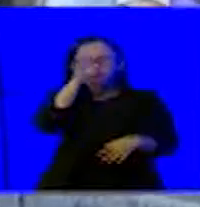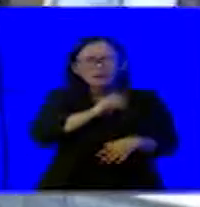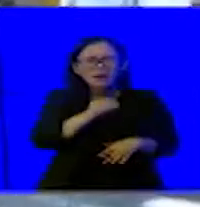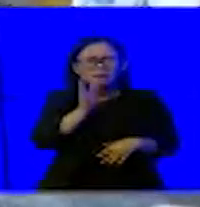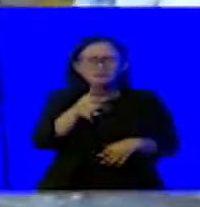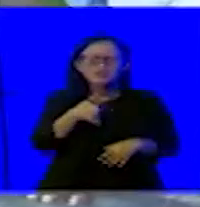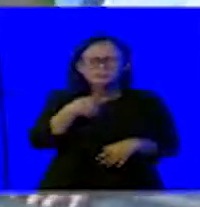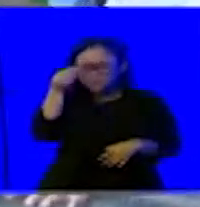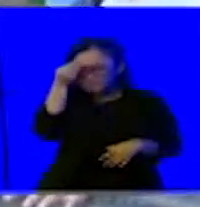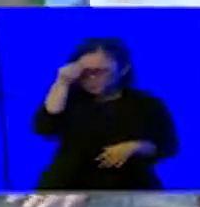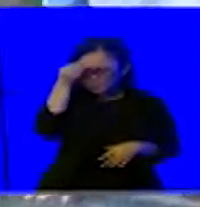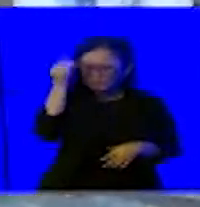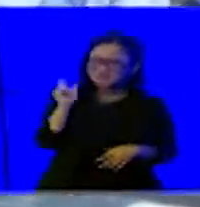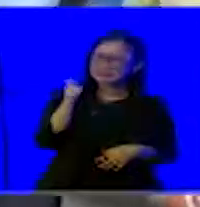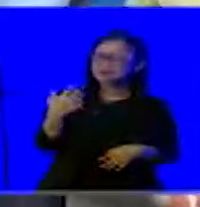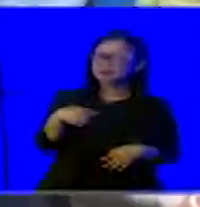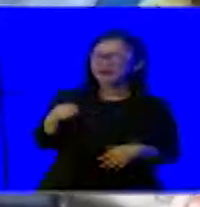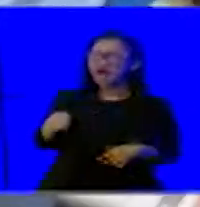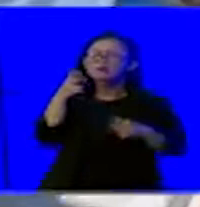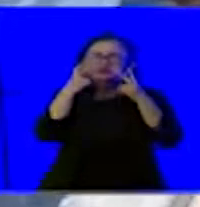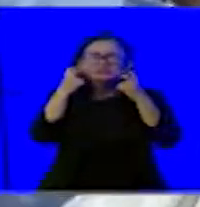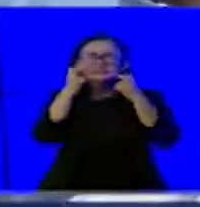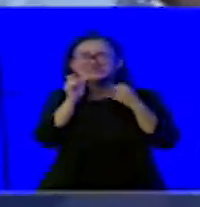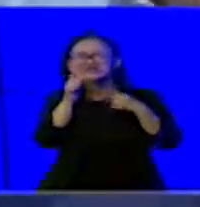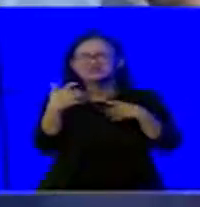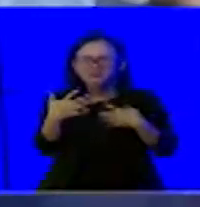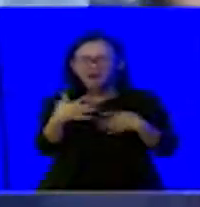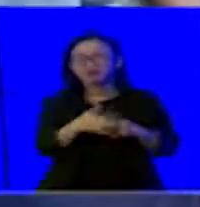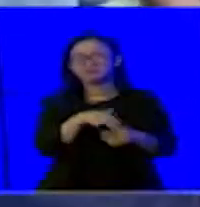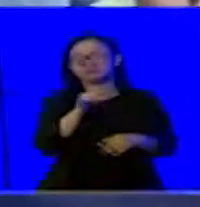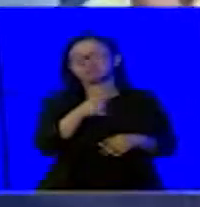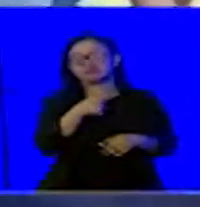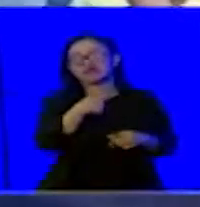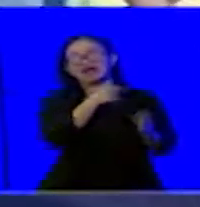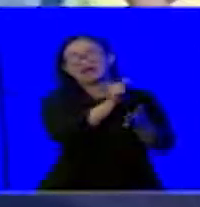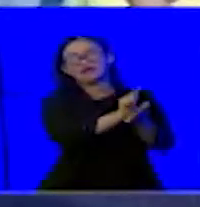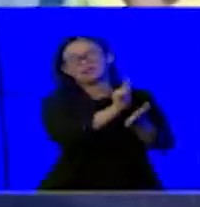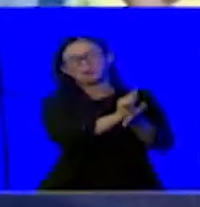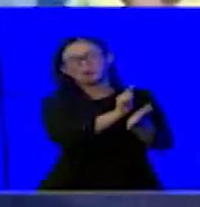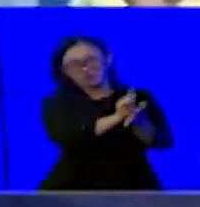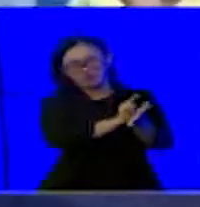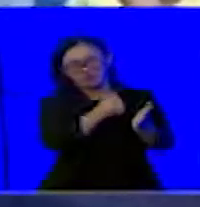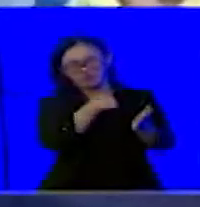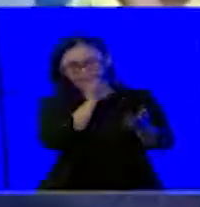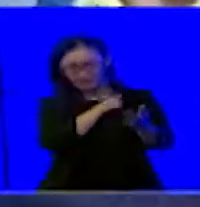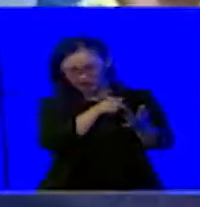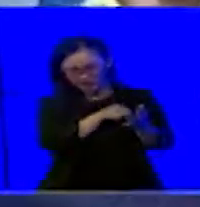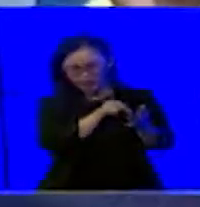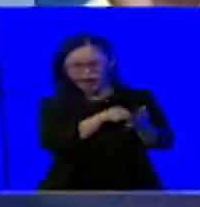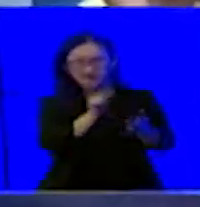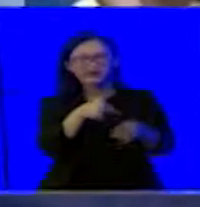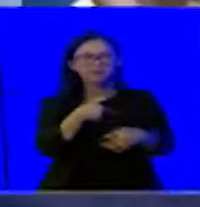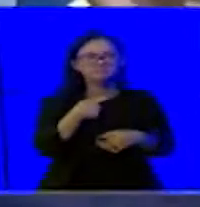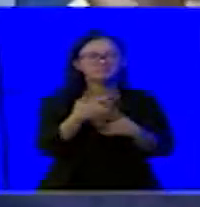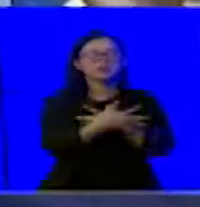dari dalam sumur. Tadi kita dapat laporan melalui SCC kita, ada warga